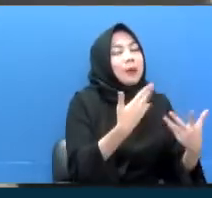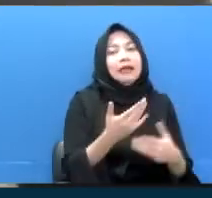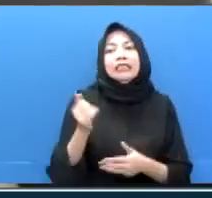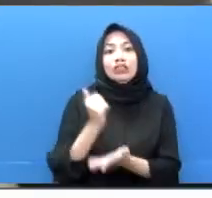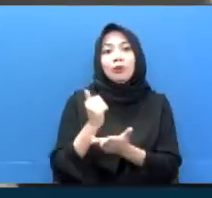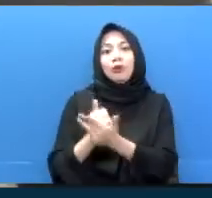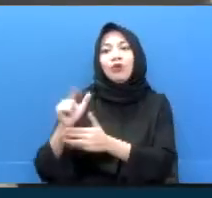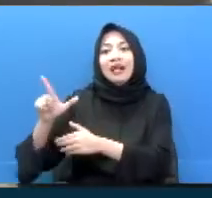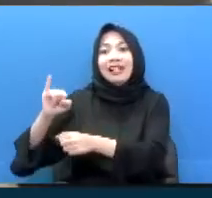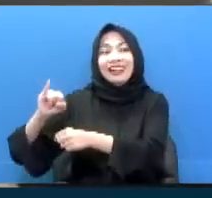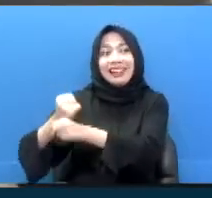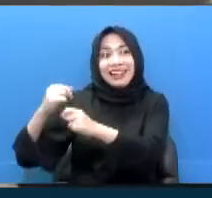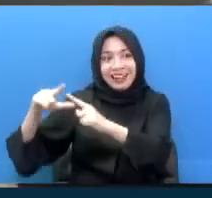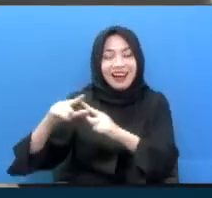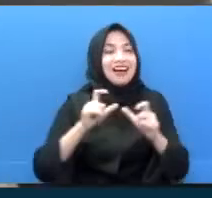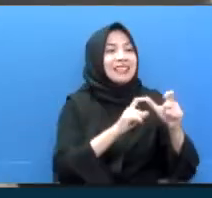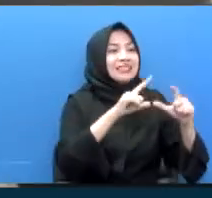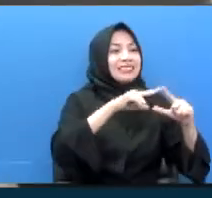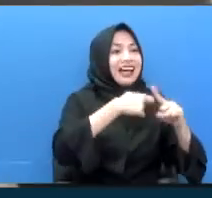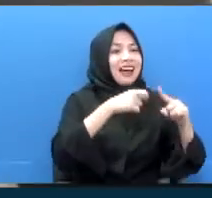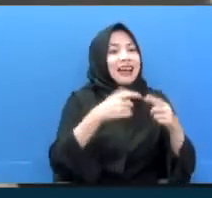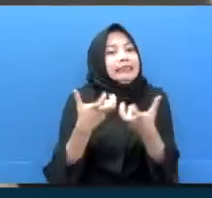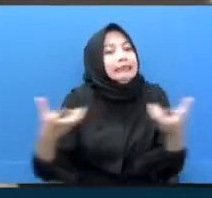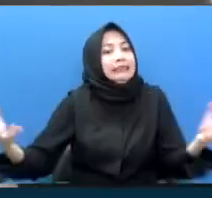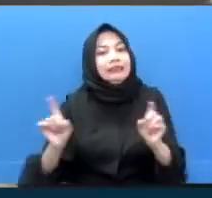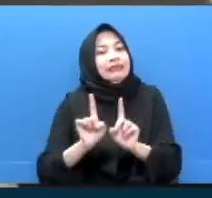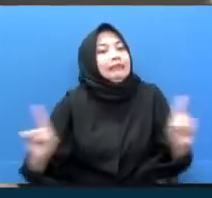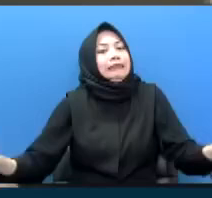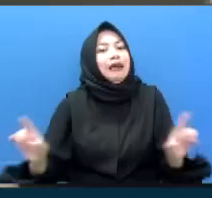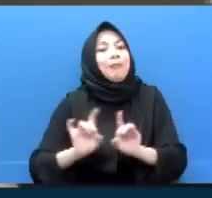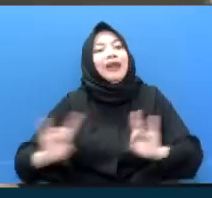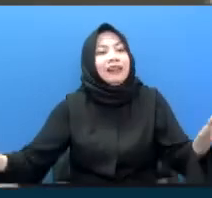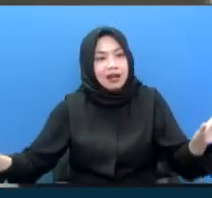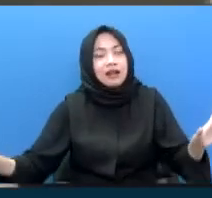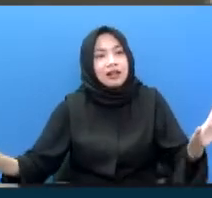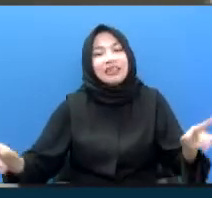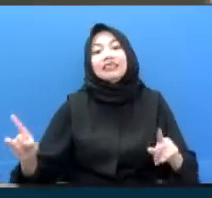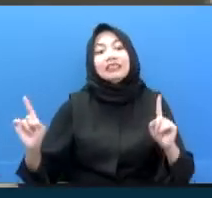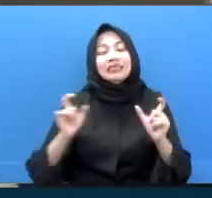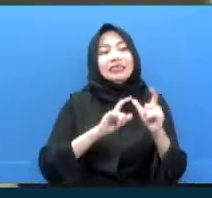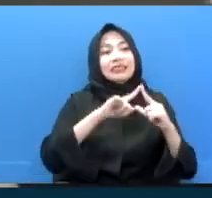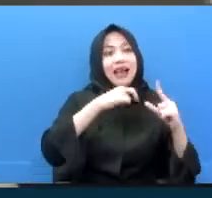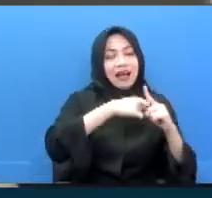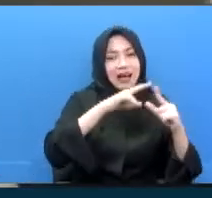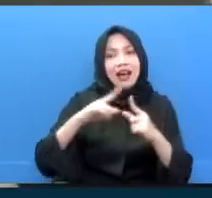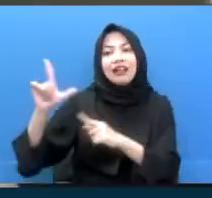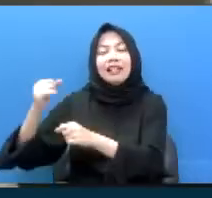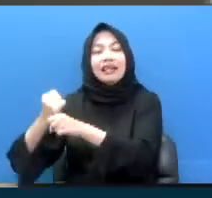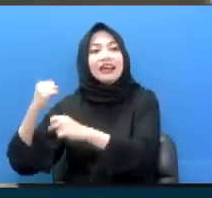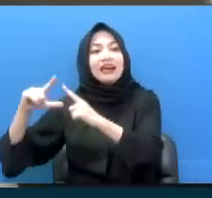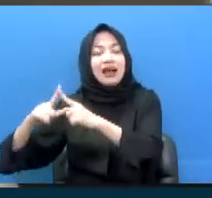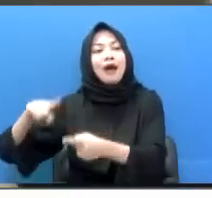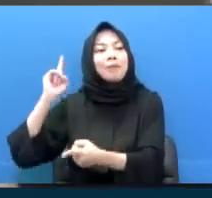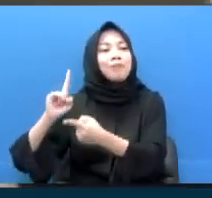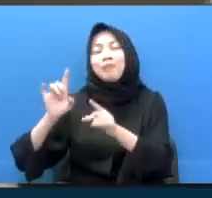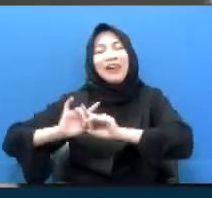bersentuhan karena memang antara sakatata Kin kami dengan Liga Akbar tidak mengenal cuman sakatata pernah mengatakan ketika dia di